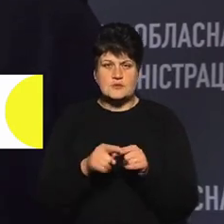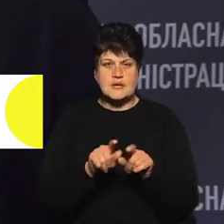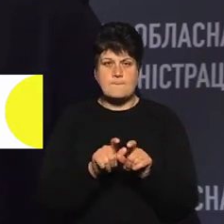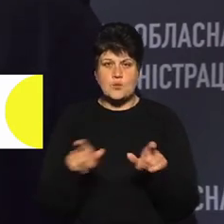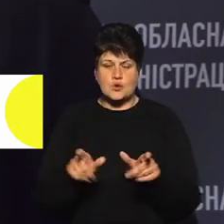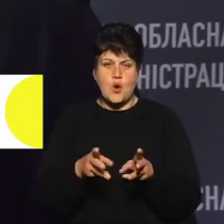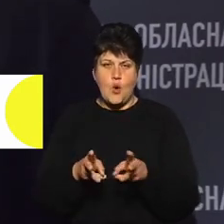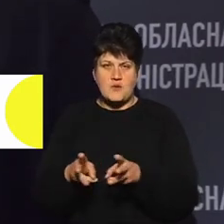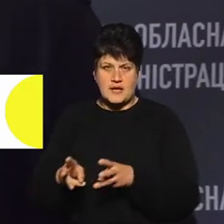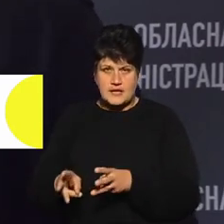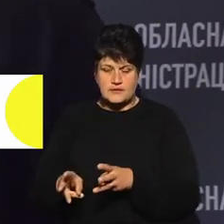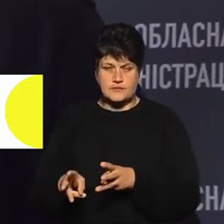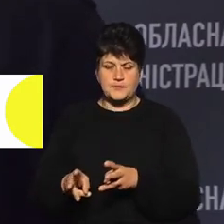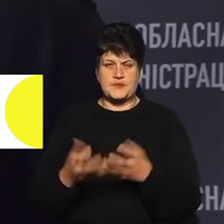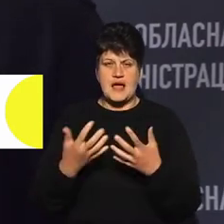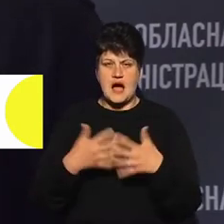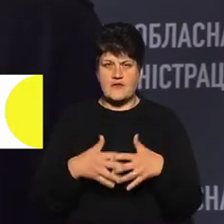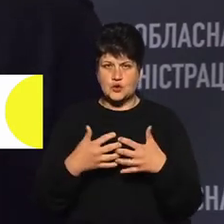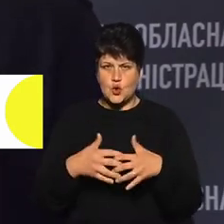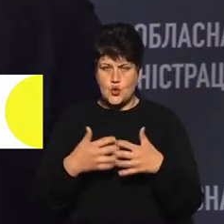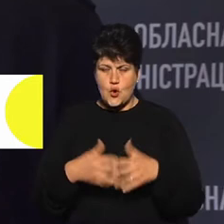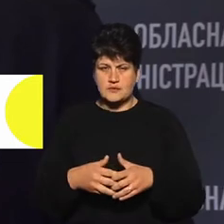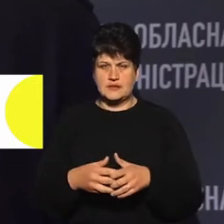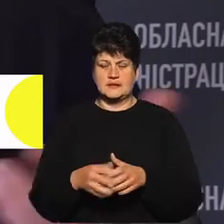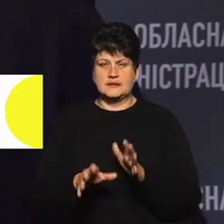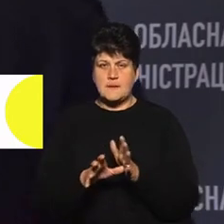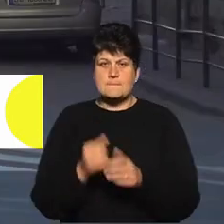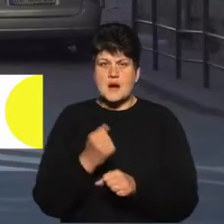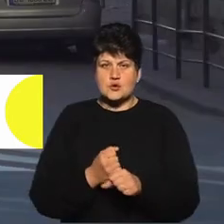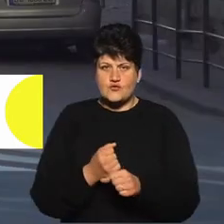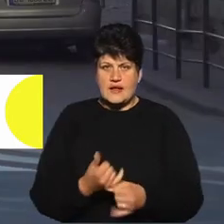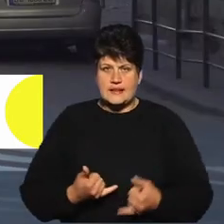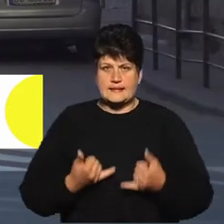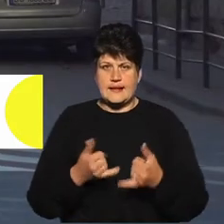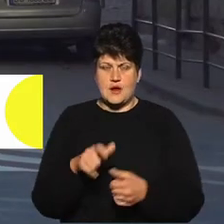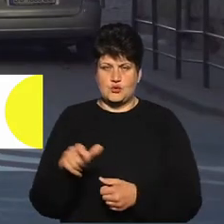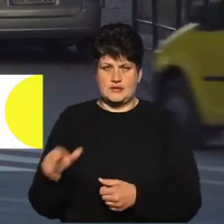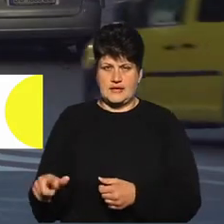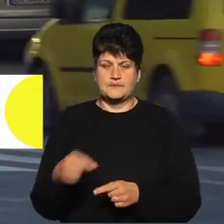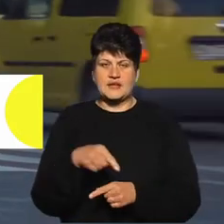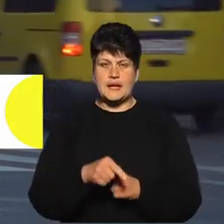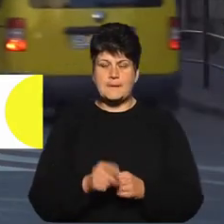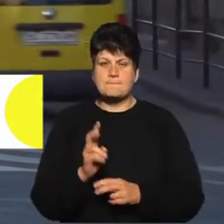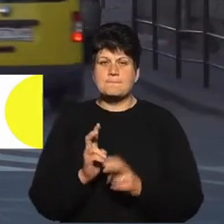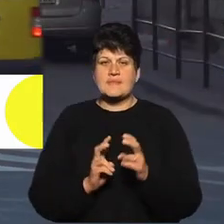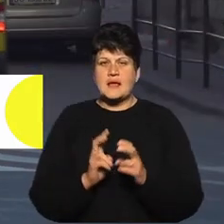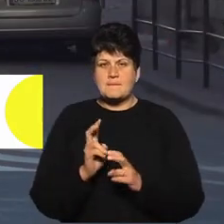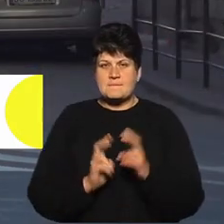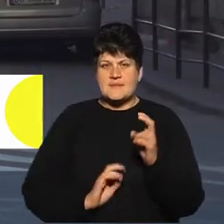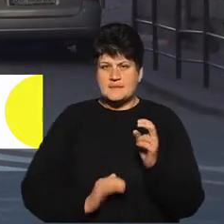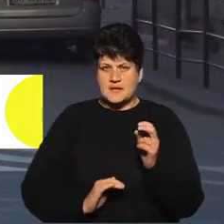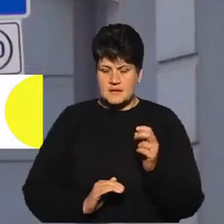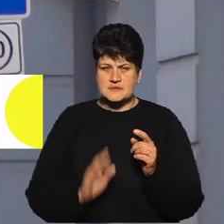з автономними джерелами живлення працювали для людей. Тих підприємців, які не вимикатимуть вивіски,